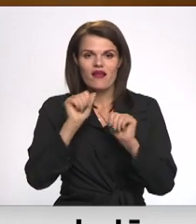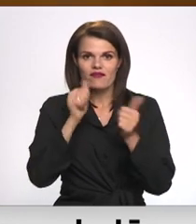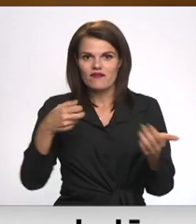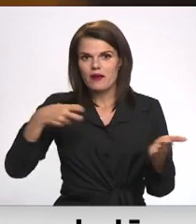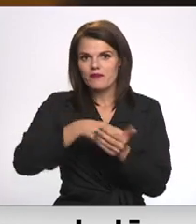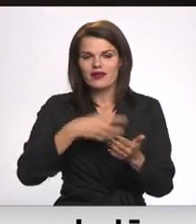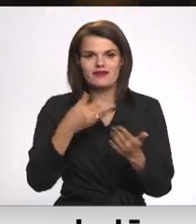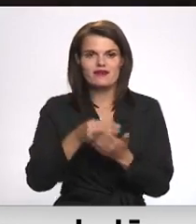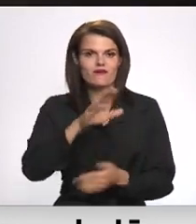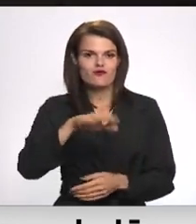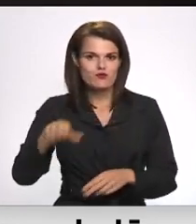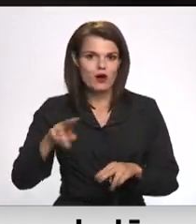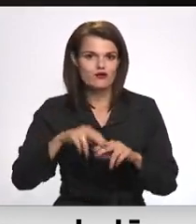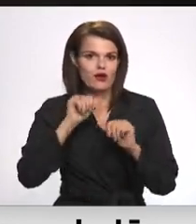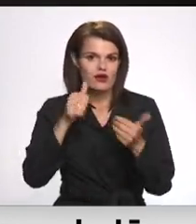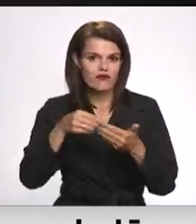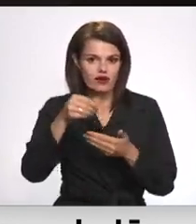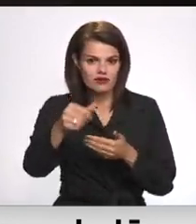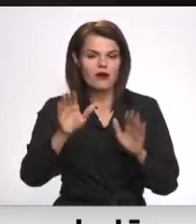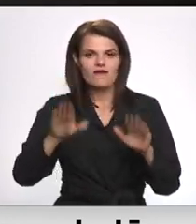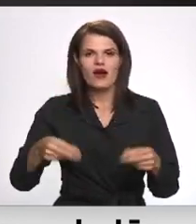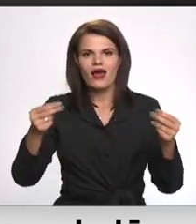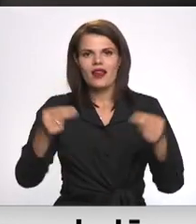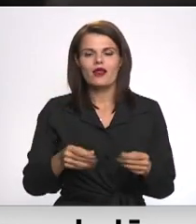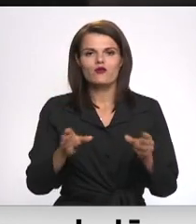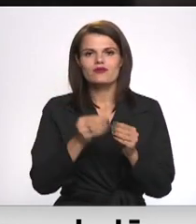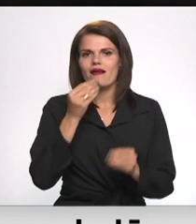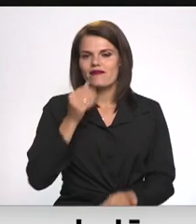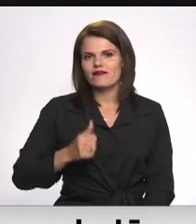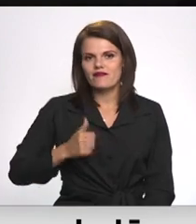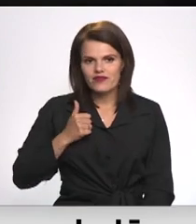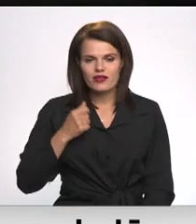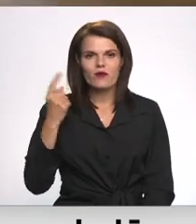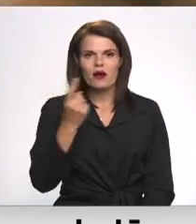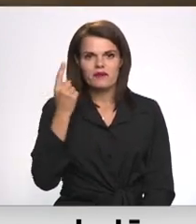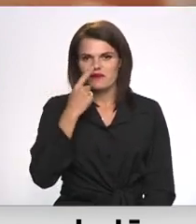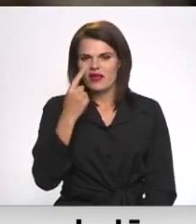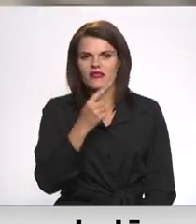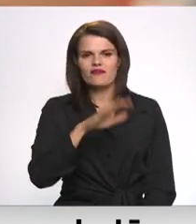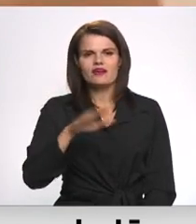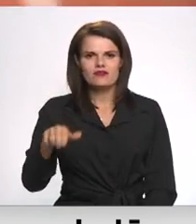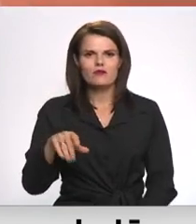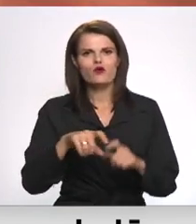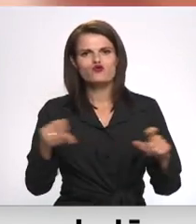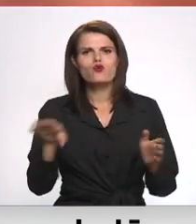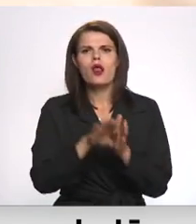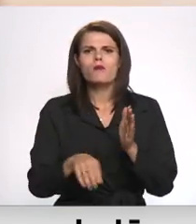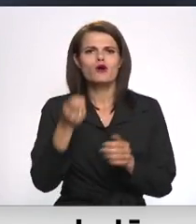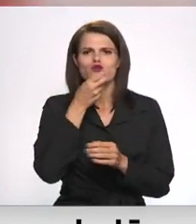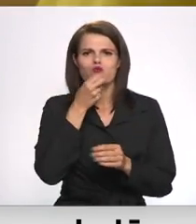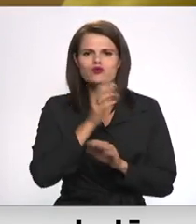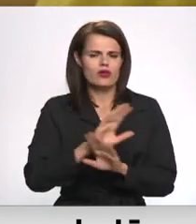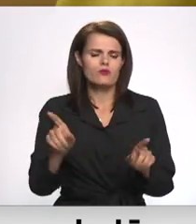nepiereģistrēt savus bērnus, nedz arī samaksāt, ir iespēja slēgt līgumu ar ēdinātāju. Pirmdien neviens bērns skolā vai bērnu dārzā bez siltām